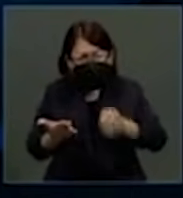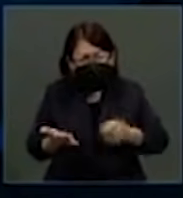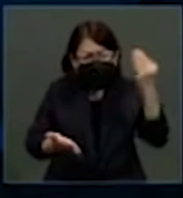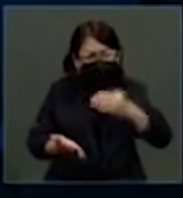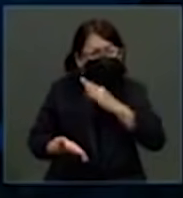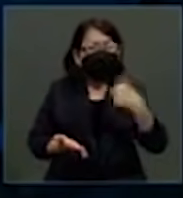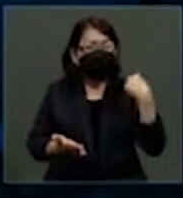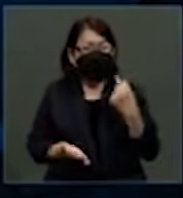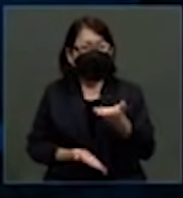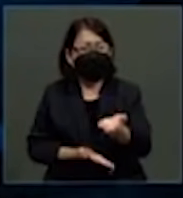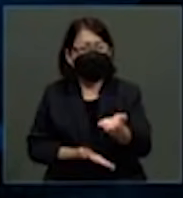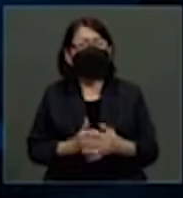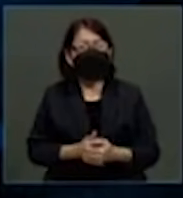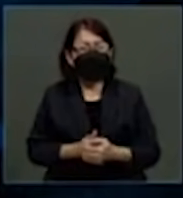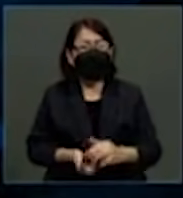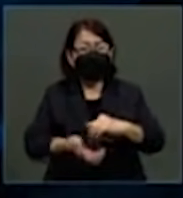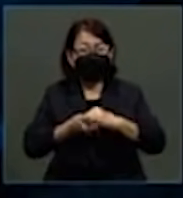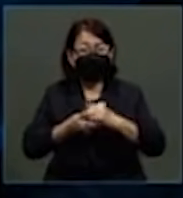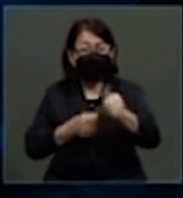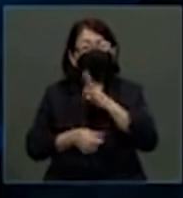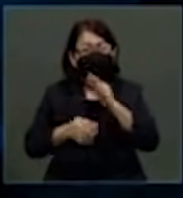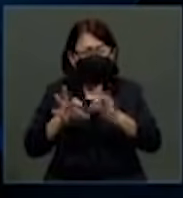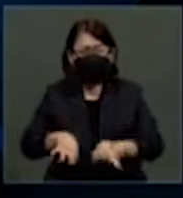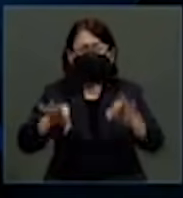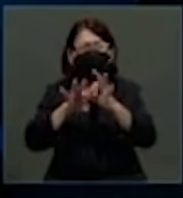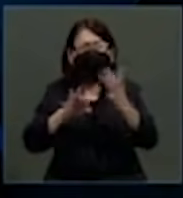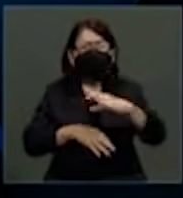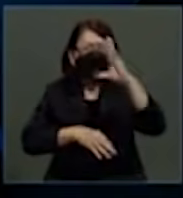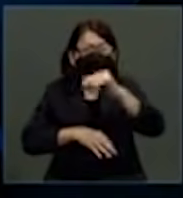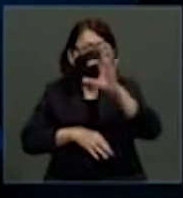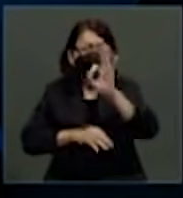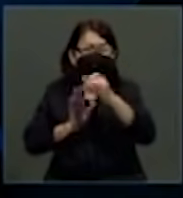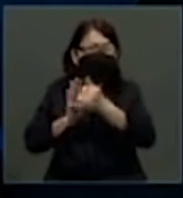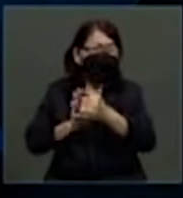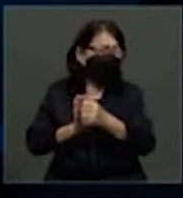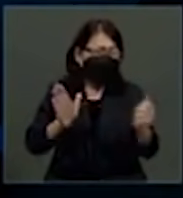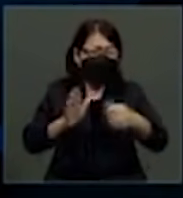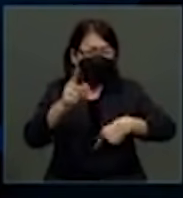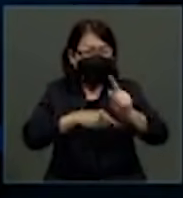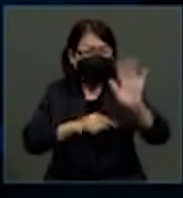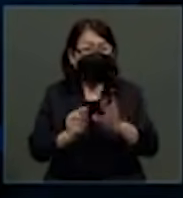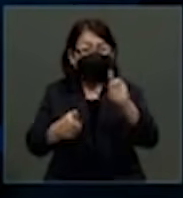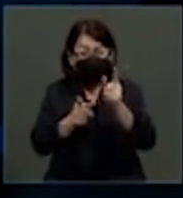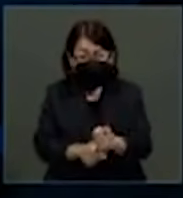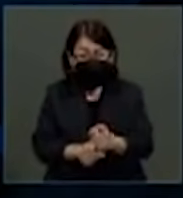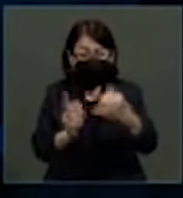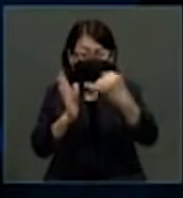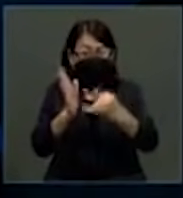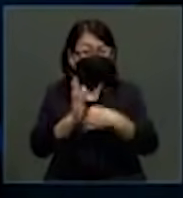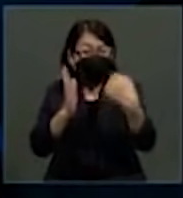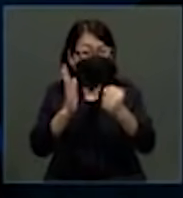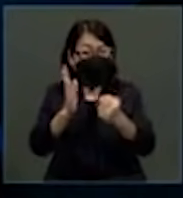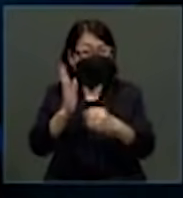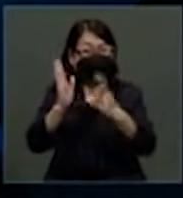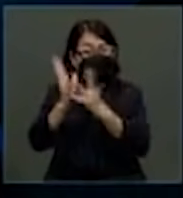พื่อที่จะได้ไม่เป็นอุปสรรคในการที่ต้องตรวจในเรื่องของใบอนุญาตในการเดินทางนะครับขอความร่วมมือผู้ที่ประกอบการ